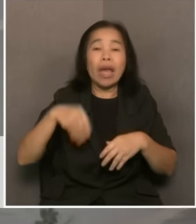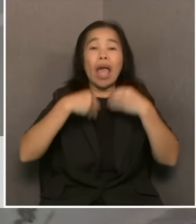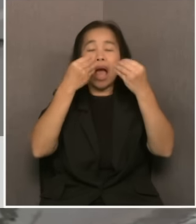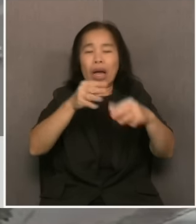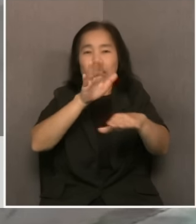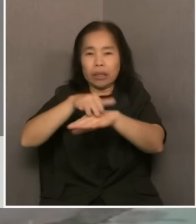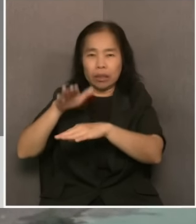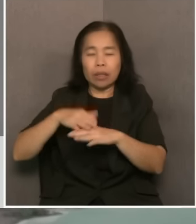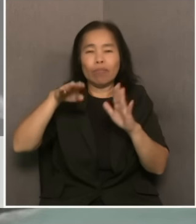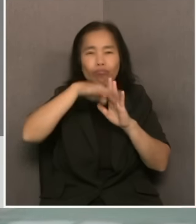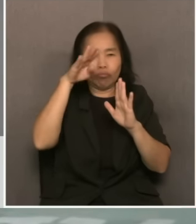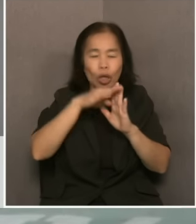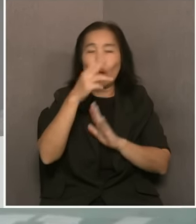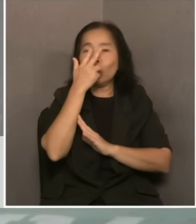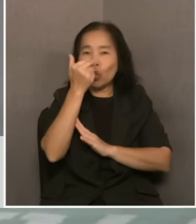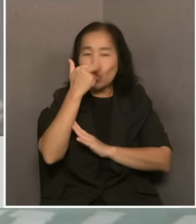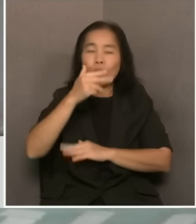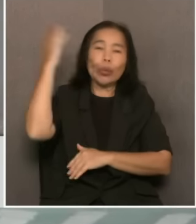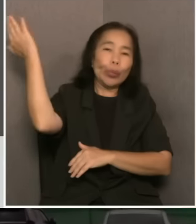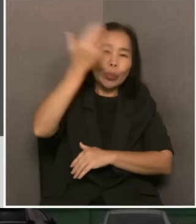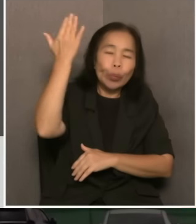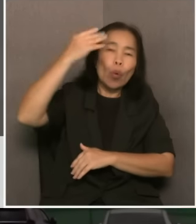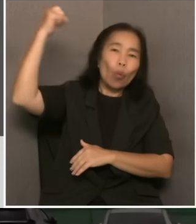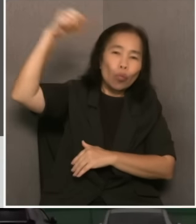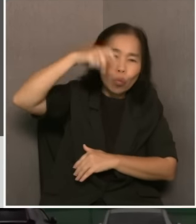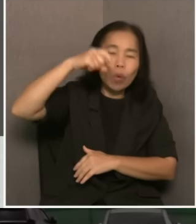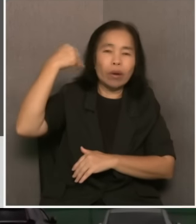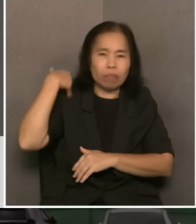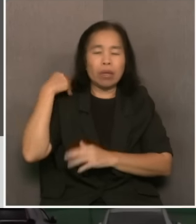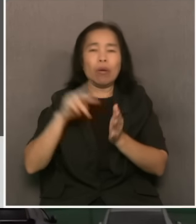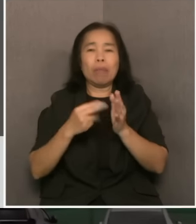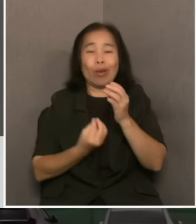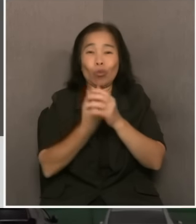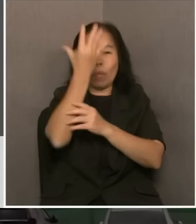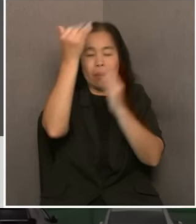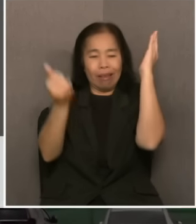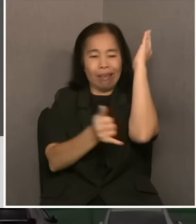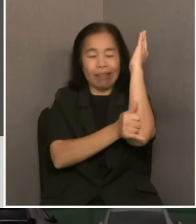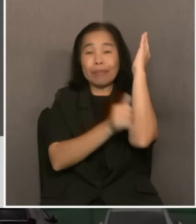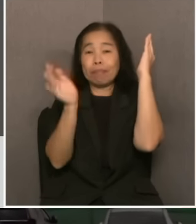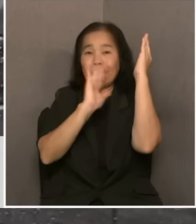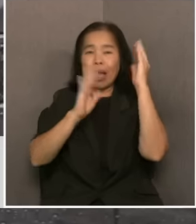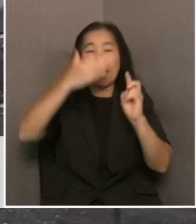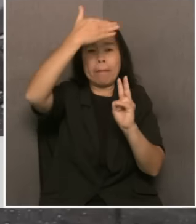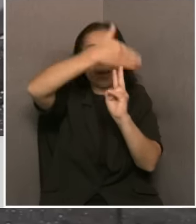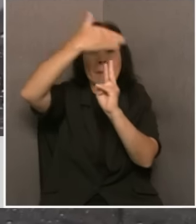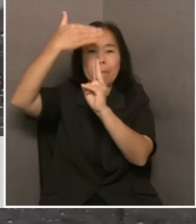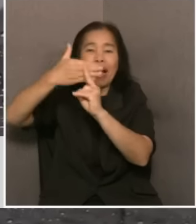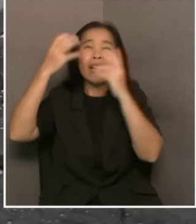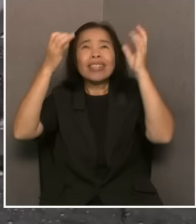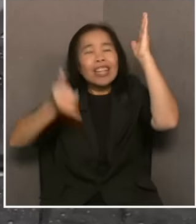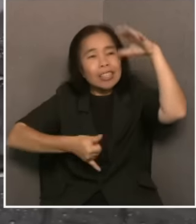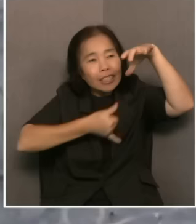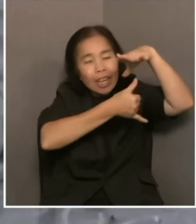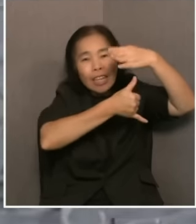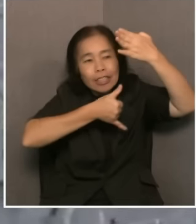บนระวังอันตรายจากพายุฤดูร้อนขอให้หลีกเลี่ยงการอยู่ในที่โล่งแจ้งป้ายต้นไม้ใหญ่หรือว่าสิ่งปลูกสร้างป้ายโฆษณาที่